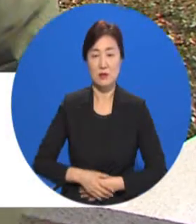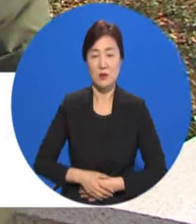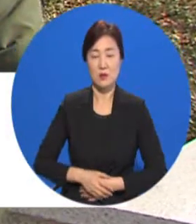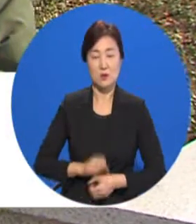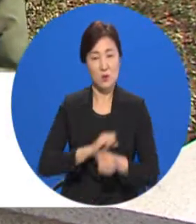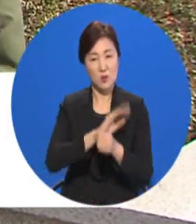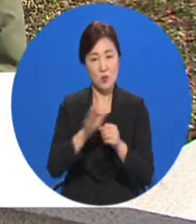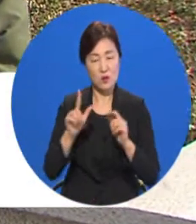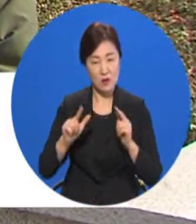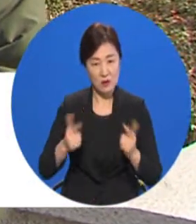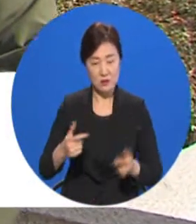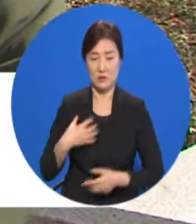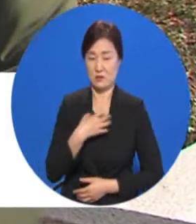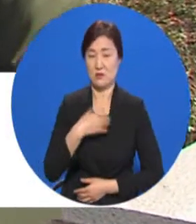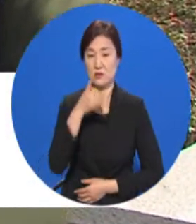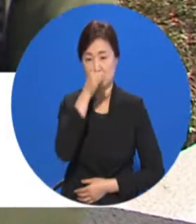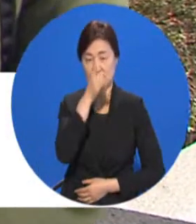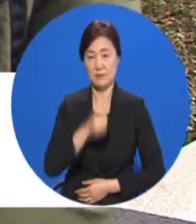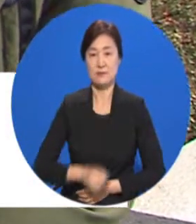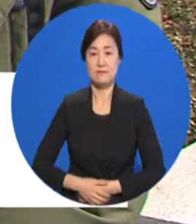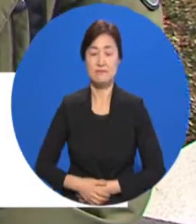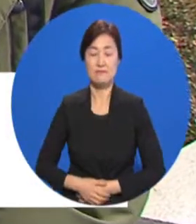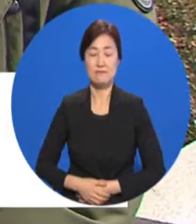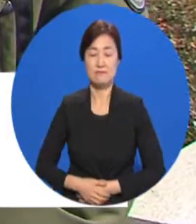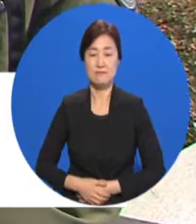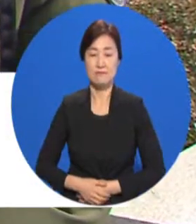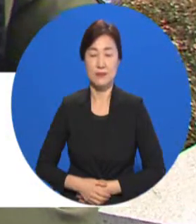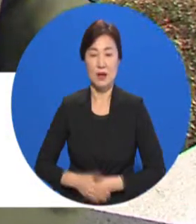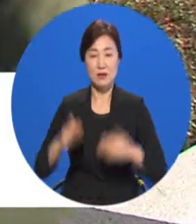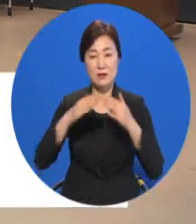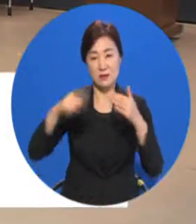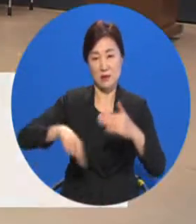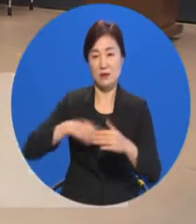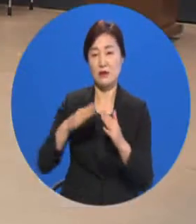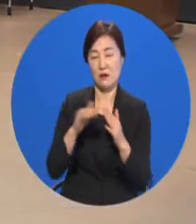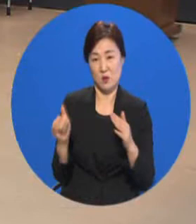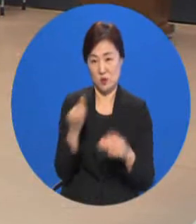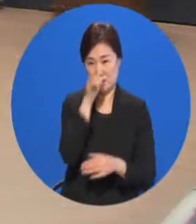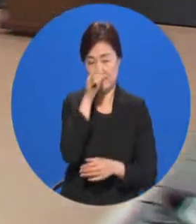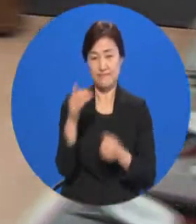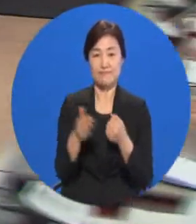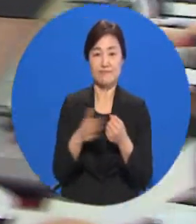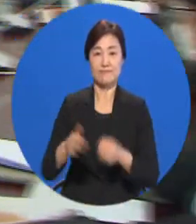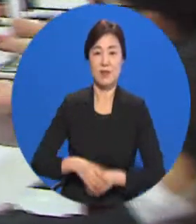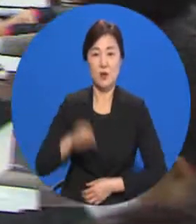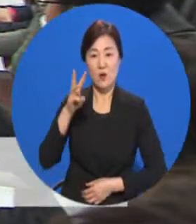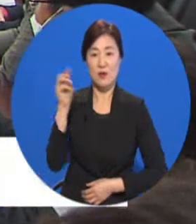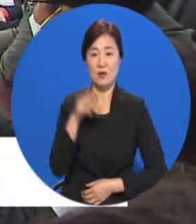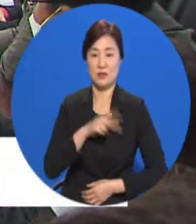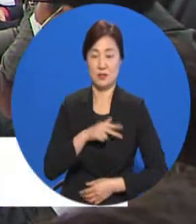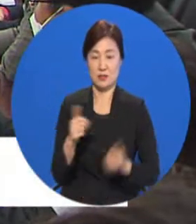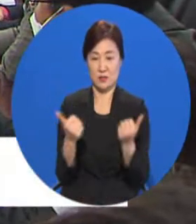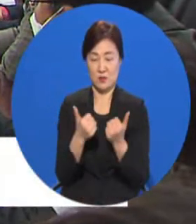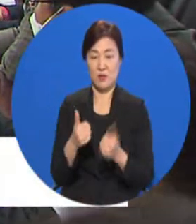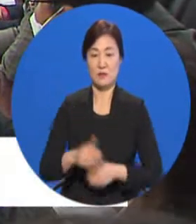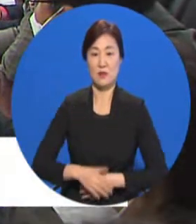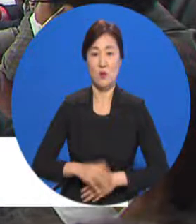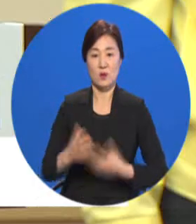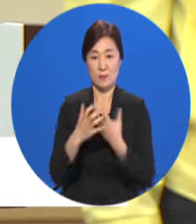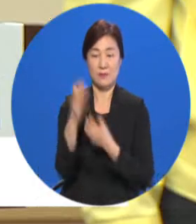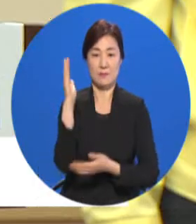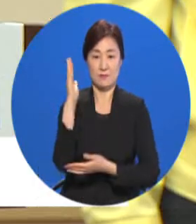싶기도 하고 그러네요. 걱정이 되네요. 그 집에 가족이 있으니까. 광양시도 이런 우려를 의식한 듯 기자회견을